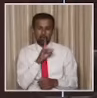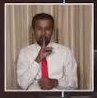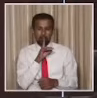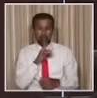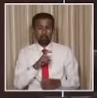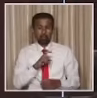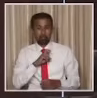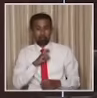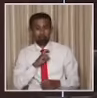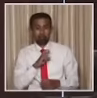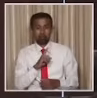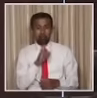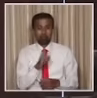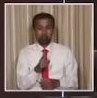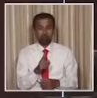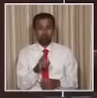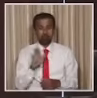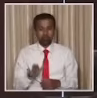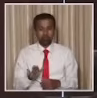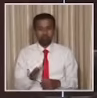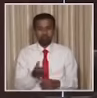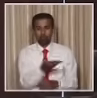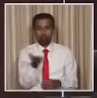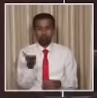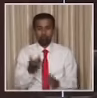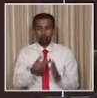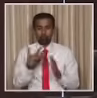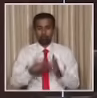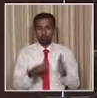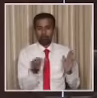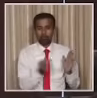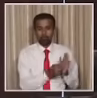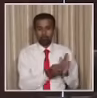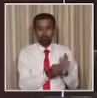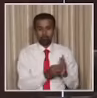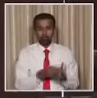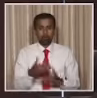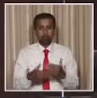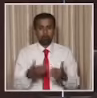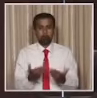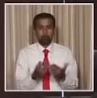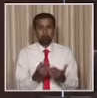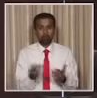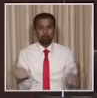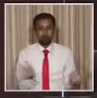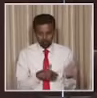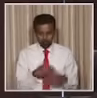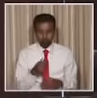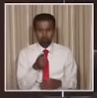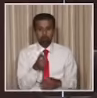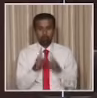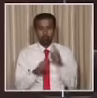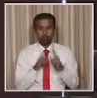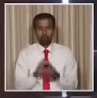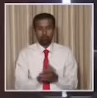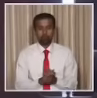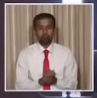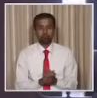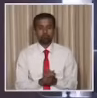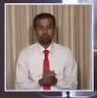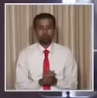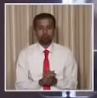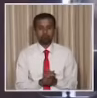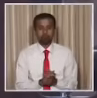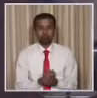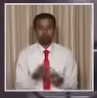වැළපිච්ච හඬාපු ඒ කට්ටිය ඉදින් ඔබතුමාලා මේව වාර්තාවලට දානකොට ඔබතුමාලා මේව ක්‍රියාත්මක කරනවා කියනකොට රෙදි ඇඳගෙනද මේ කතා කරන්නේ ඒ නිසා